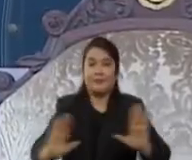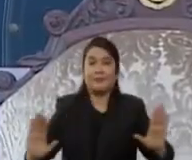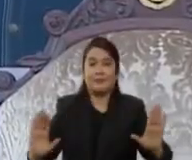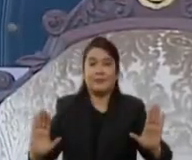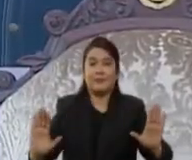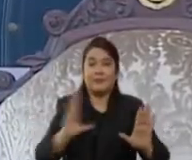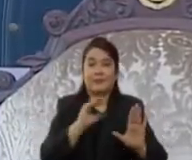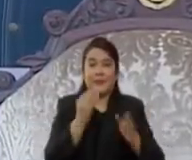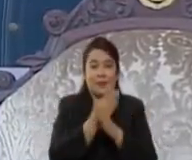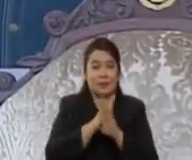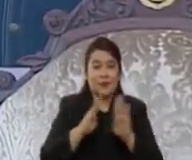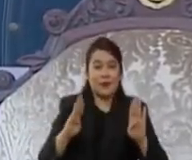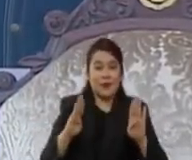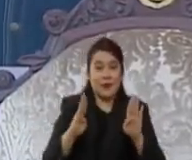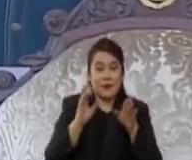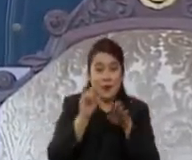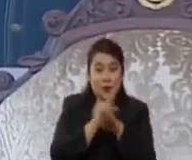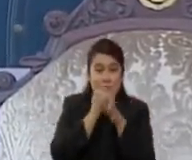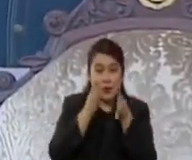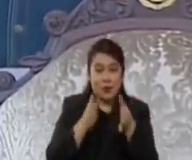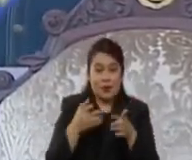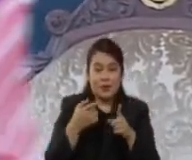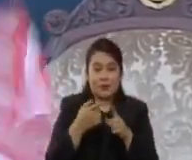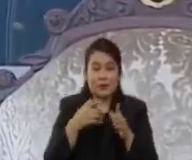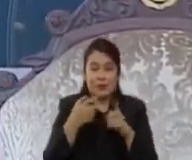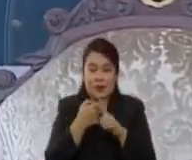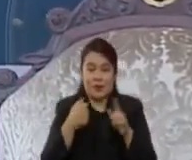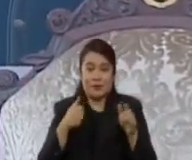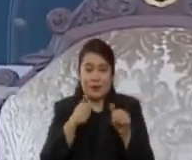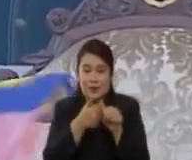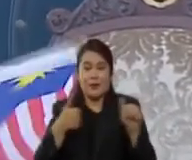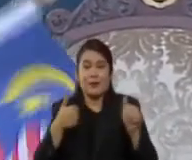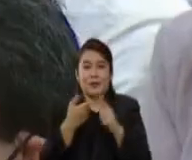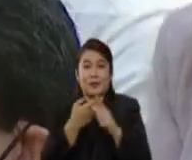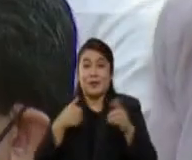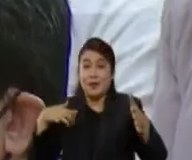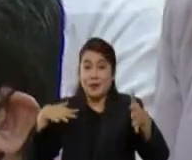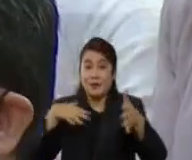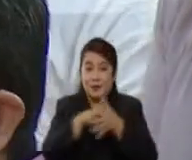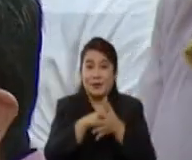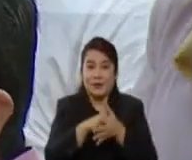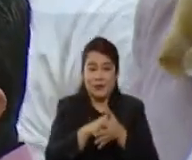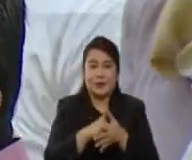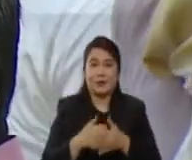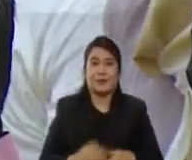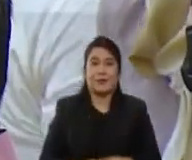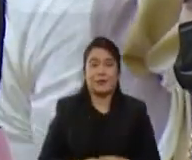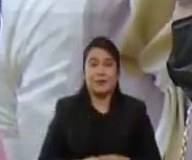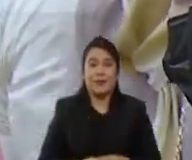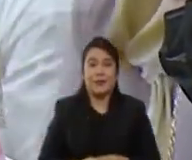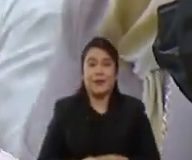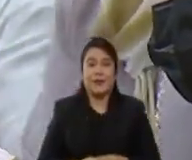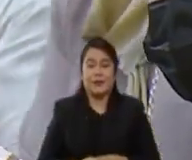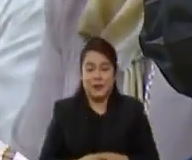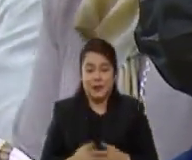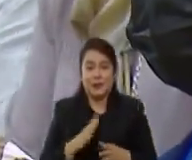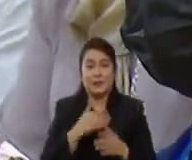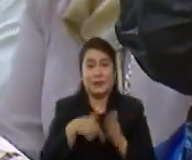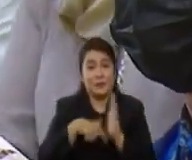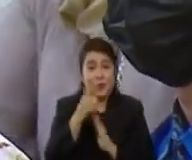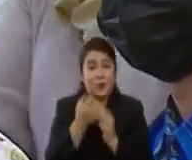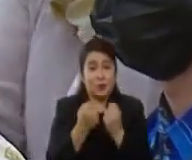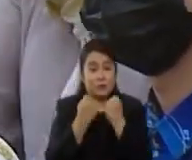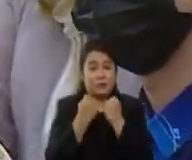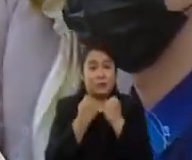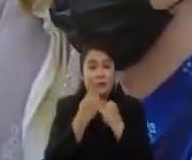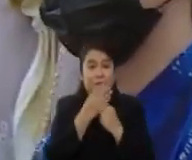dan membebaskan pengguna dari kemalangan jalan raya menerusi penguatkuasaan dan evokasi yang lebih mapan